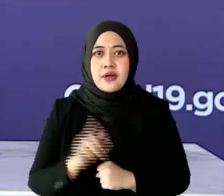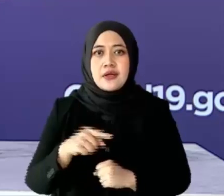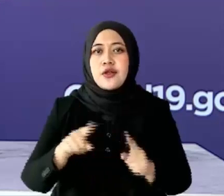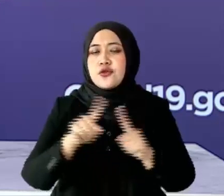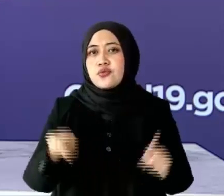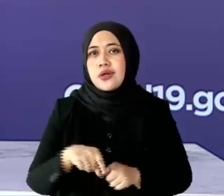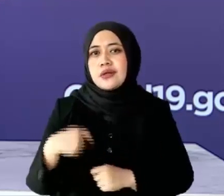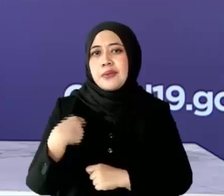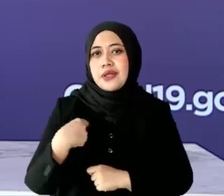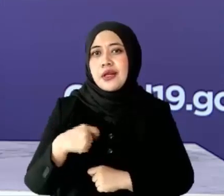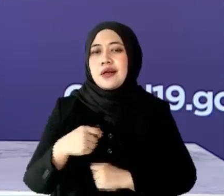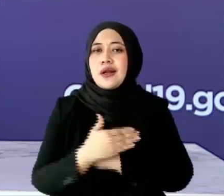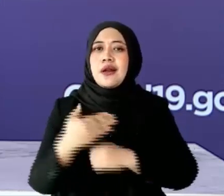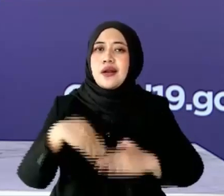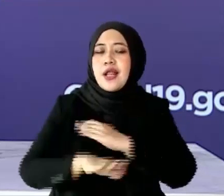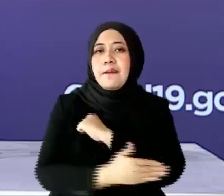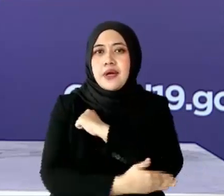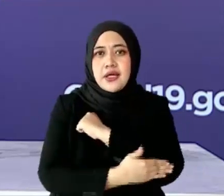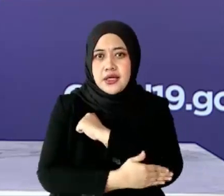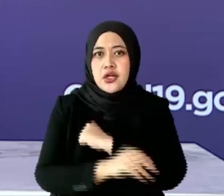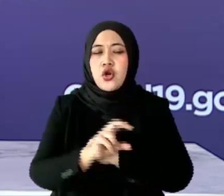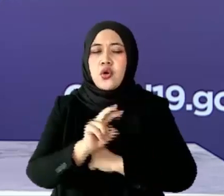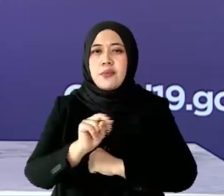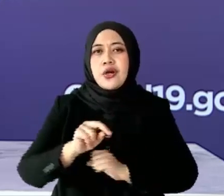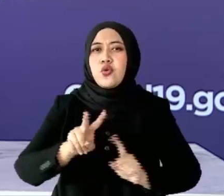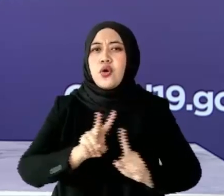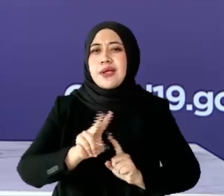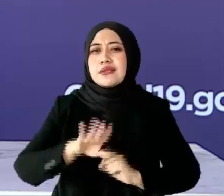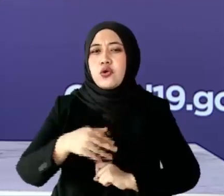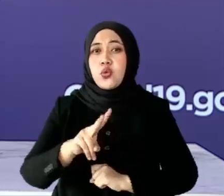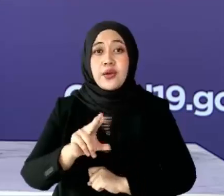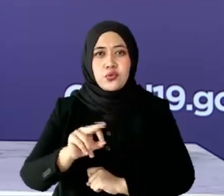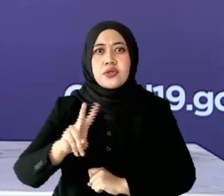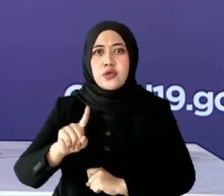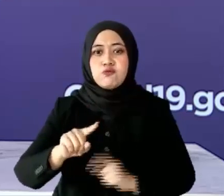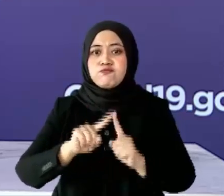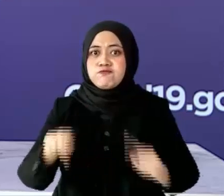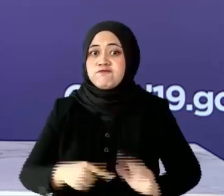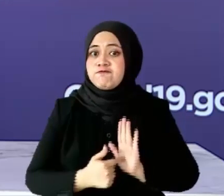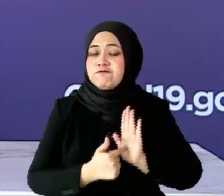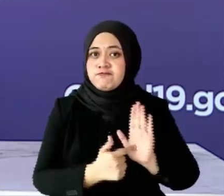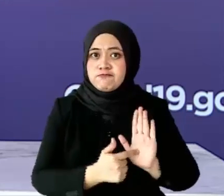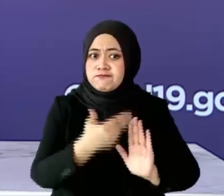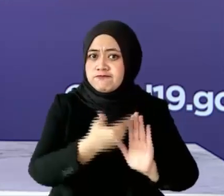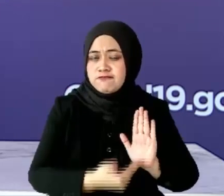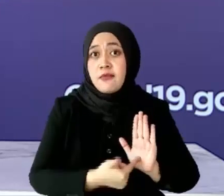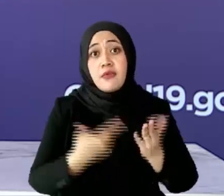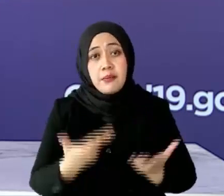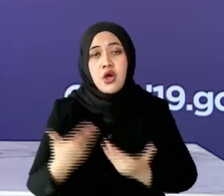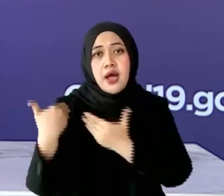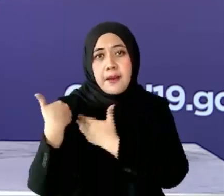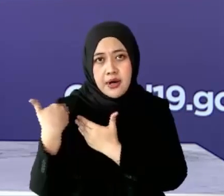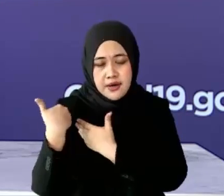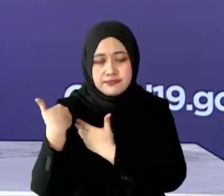Instruksi Menteri Dalam Negeri nomor 12 tahun 2021 telah dirilis yang berisi amanah